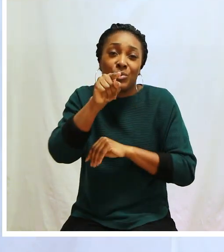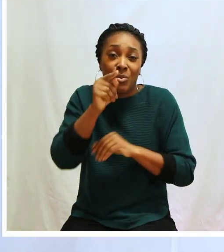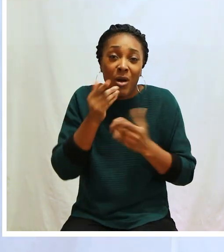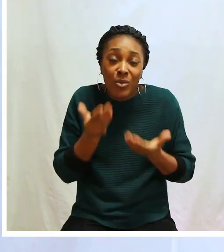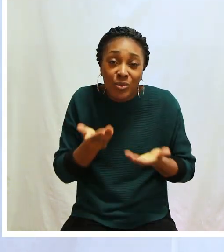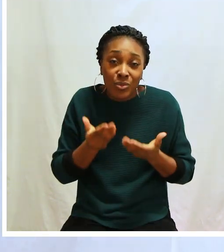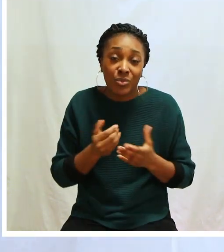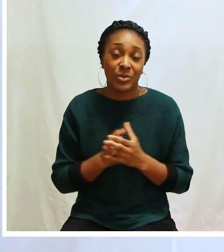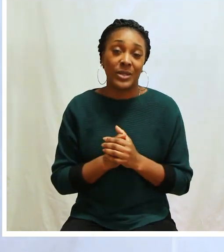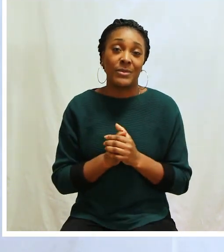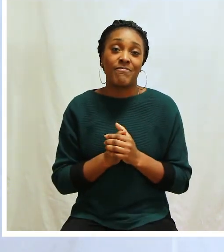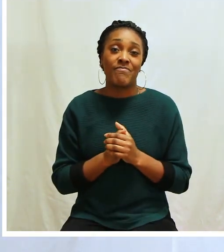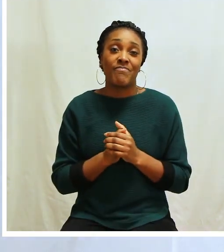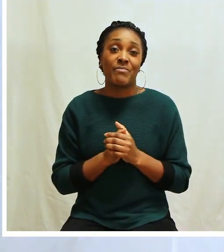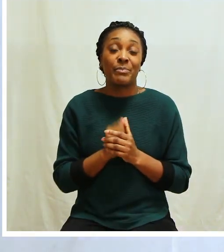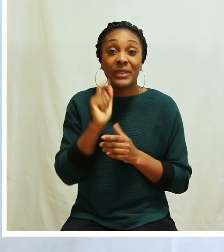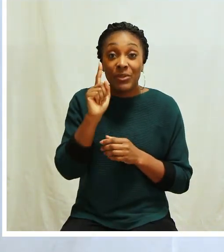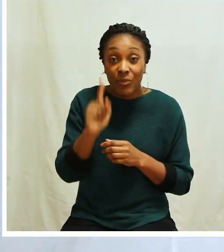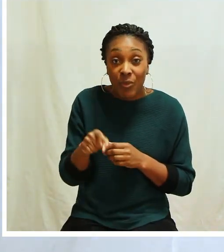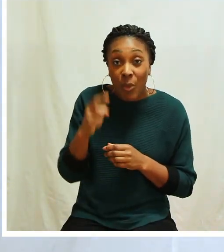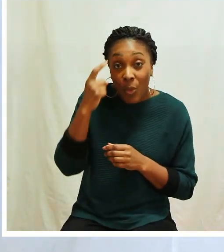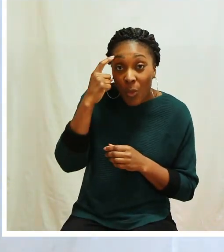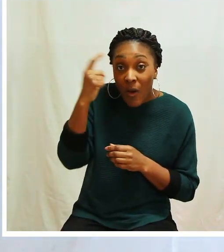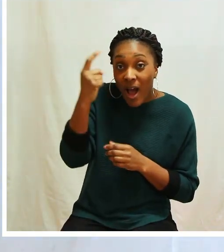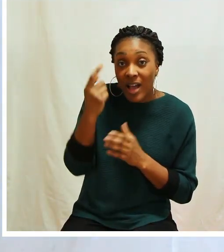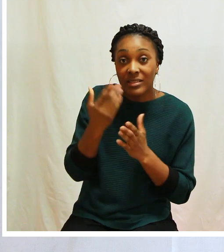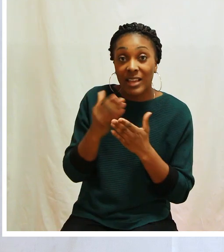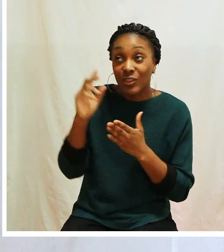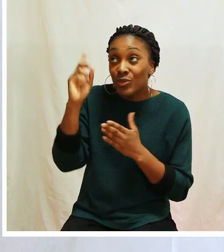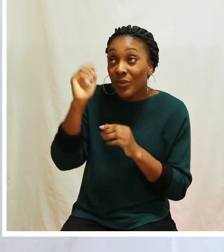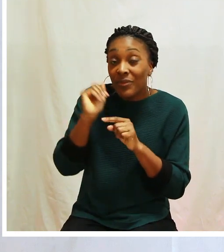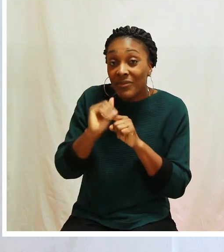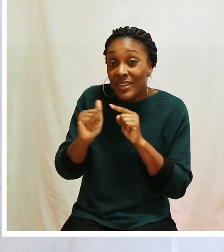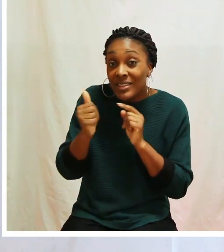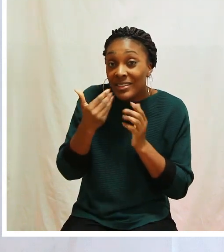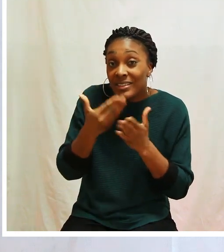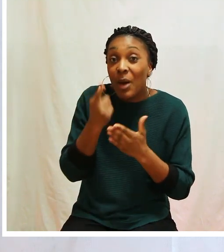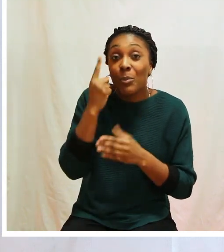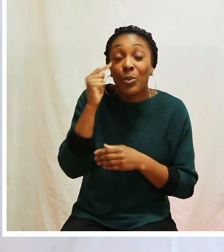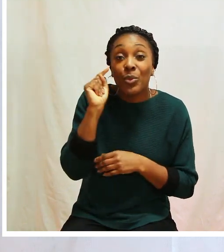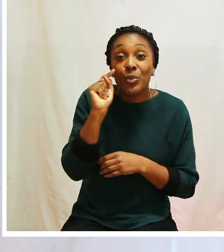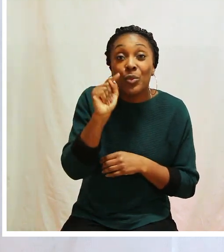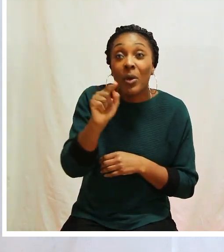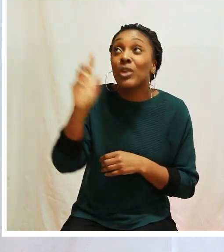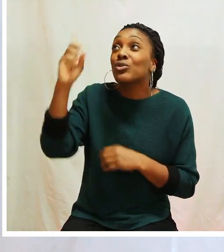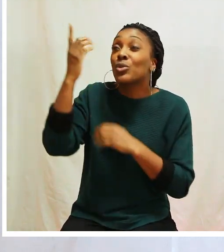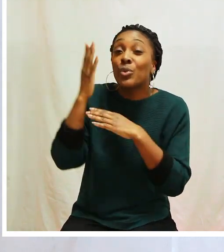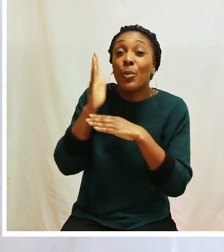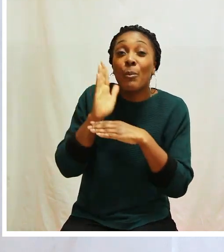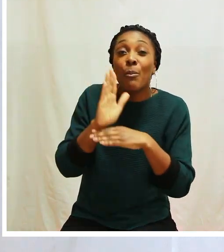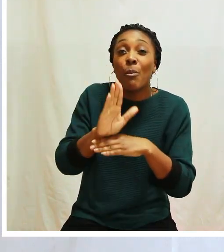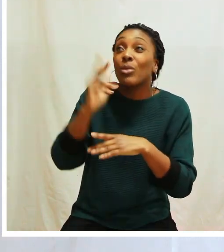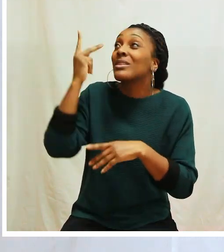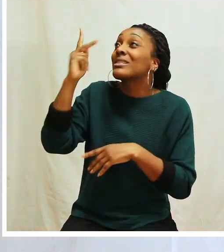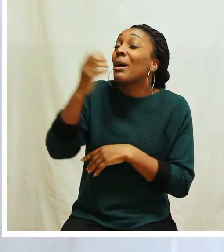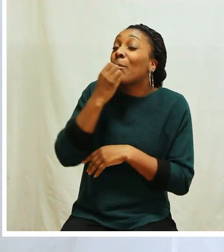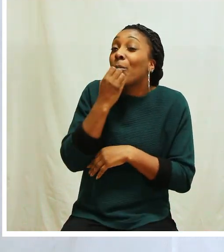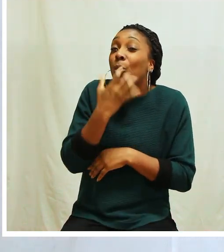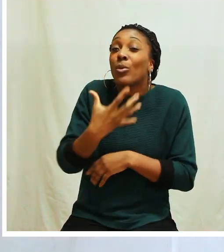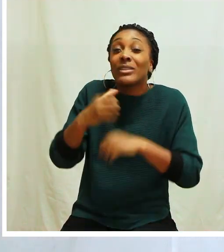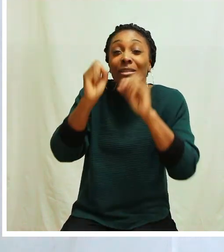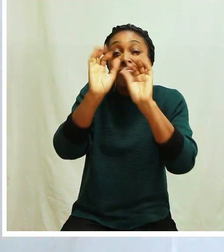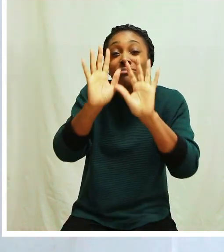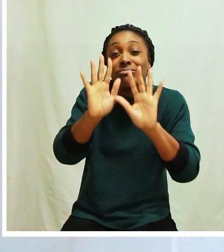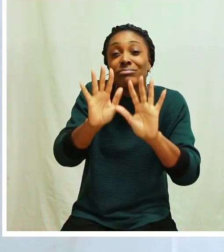aujourd'hui. J'aimerais juste que tu le crois parce que Dieu est en train de le faire. Et Dieu va te montrer encore sa bonté dans ta vie. C'est quoi la